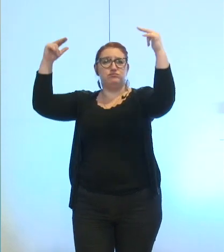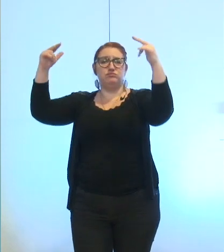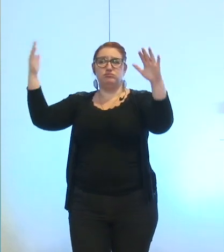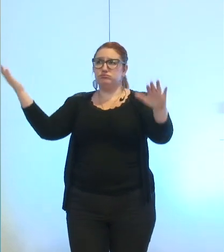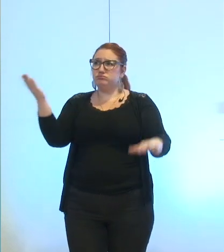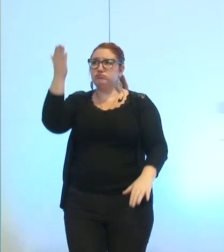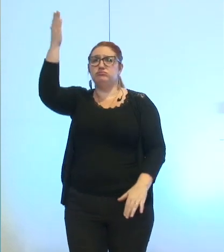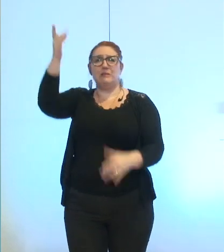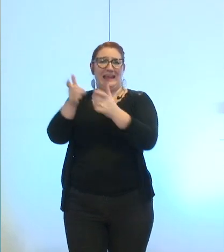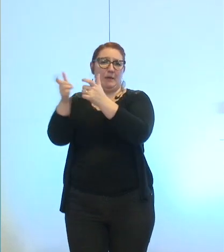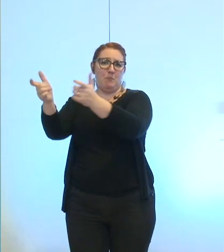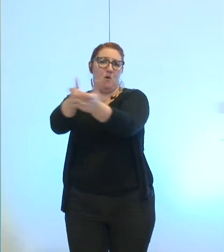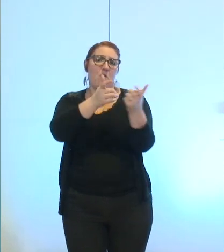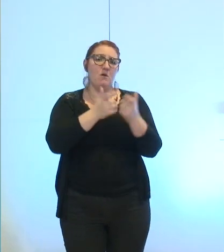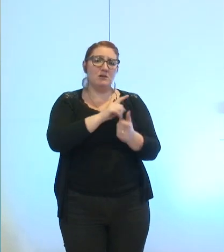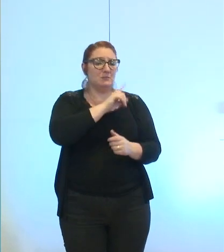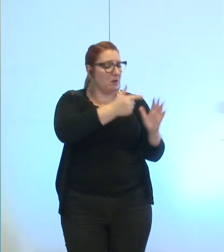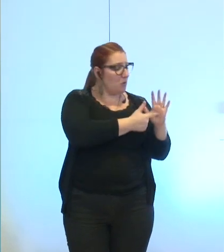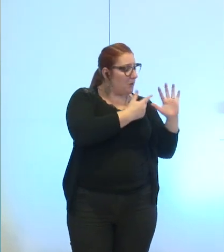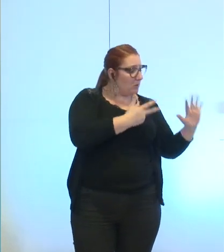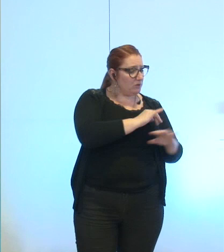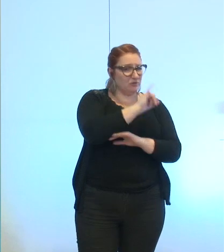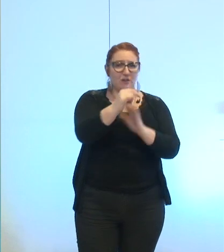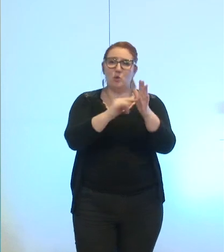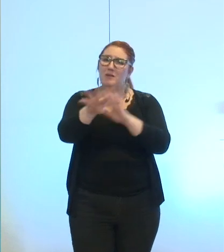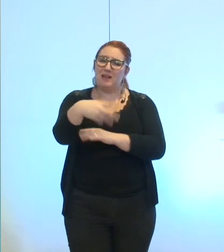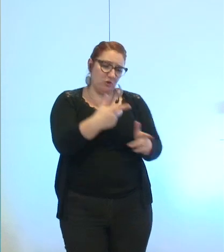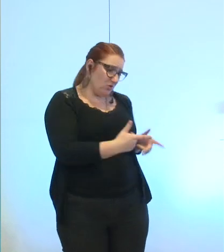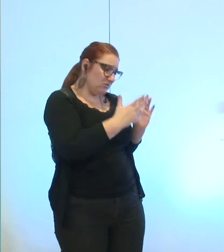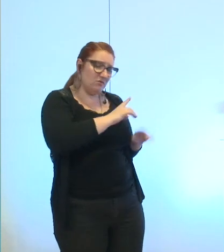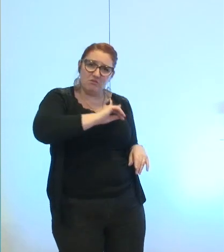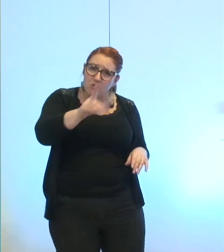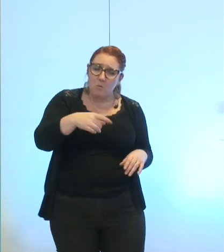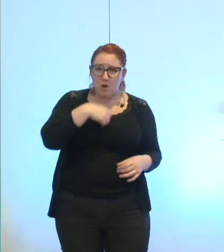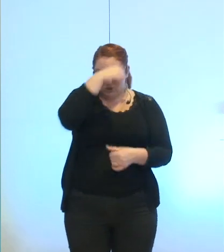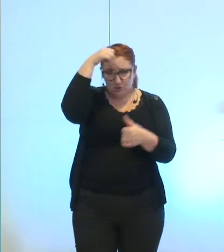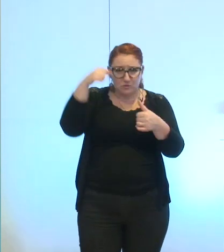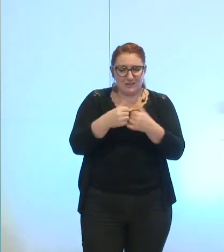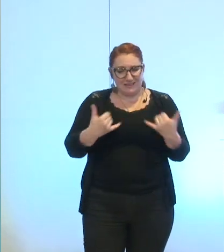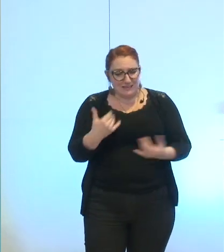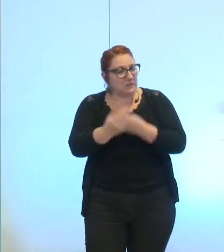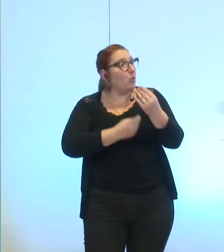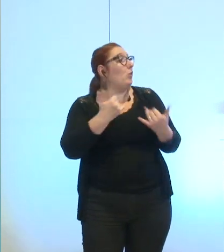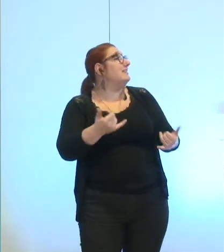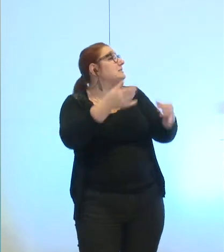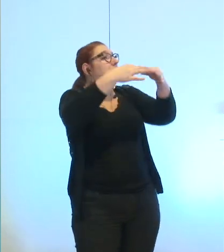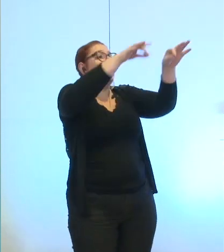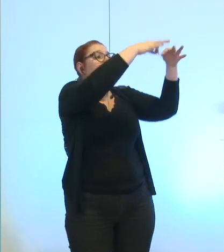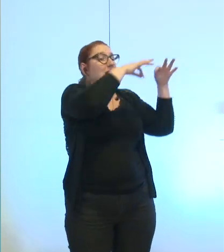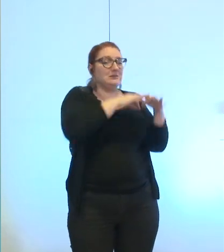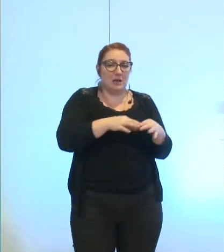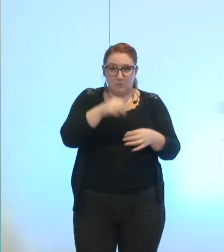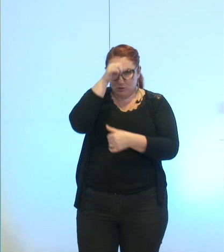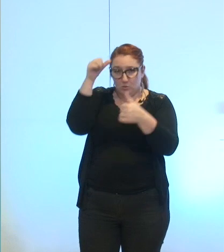et 2014 et j'ai le souvenir ici même ou dans des salles de cette maison de